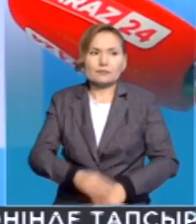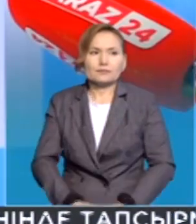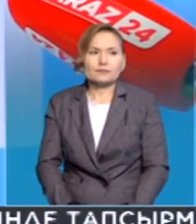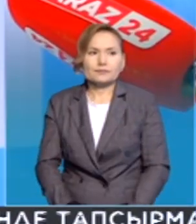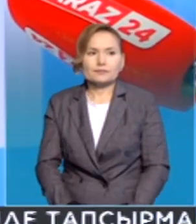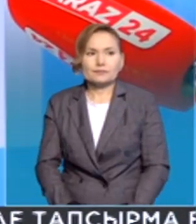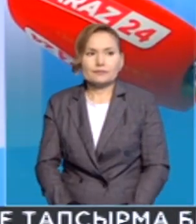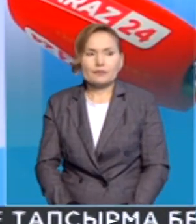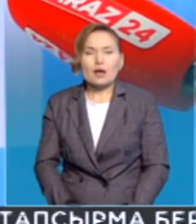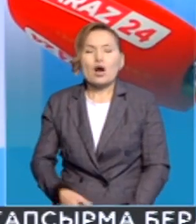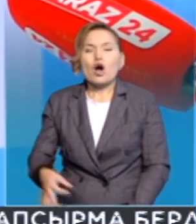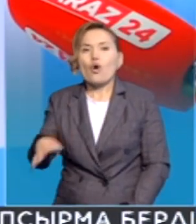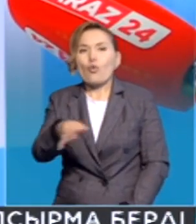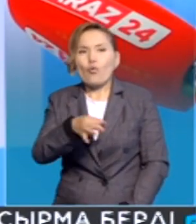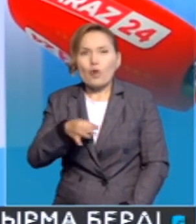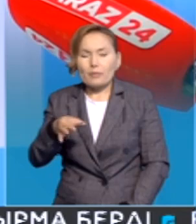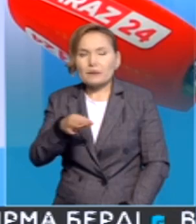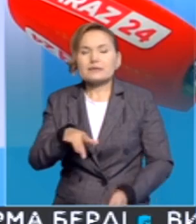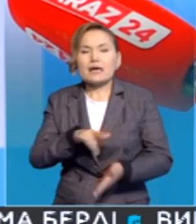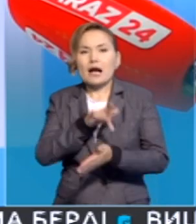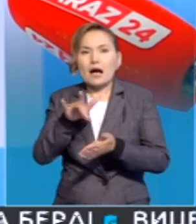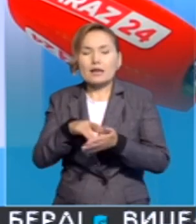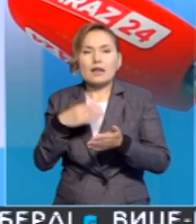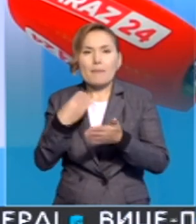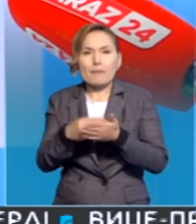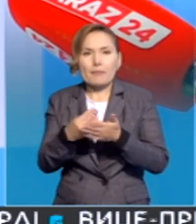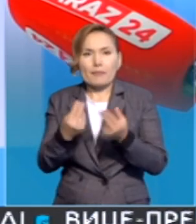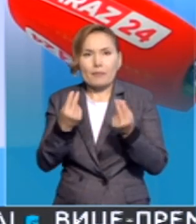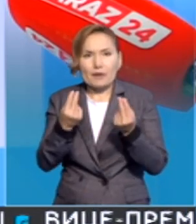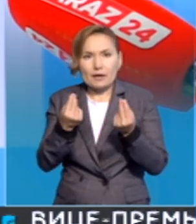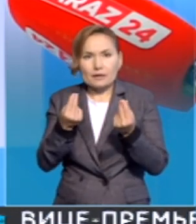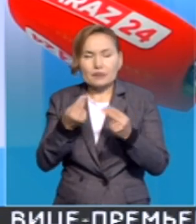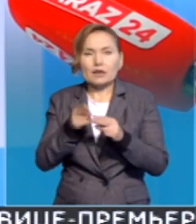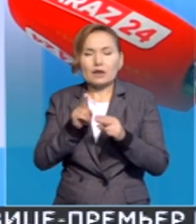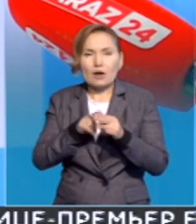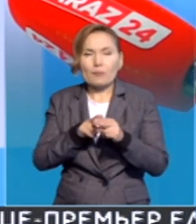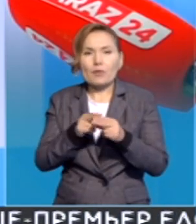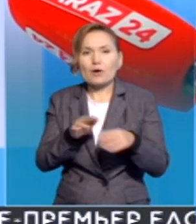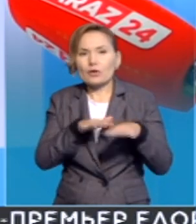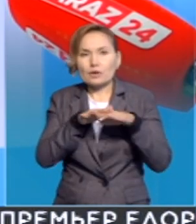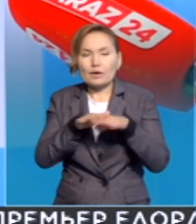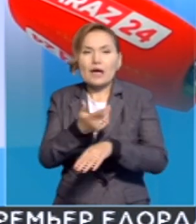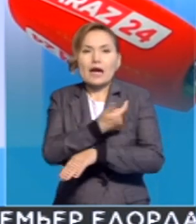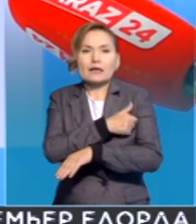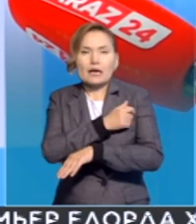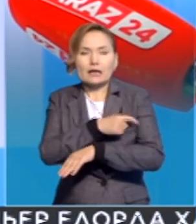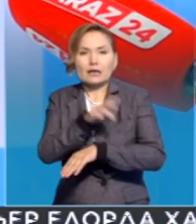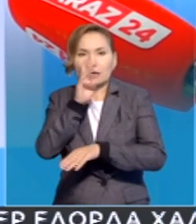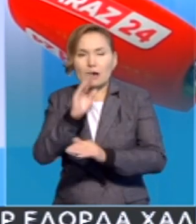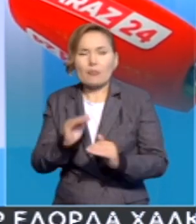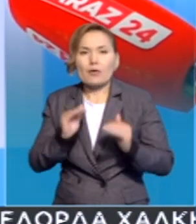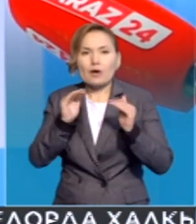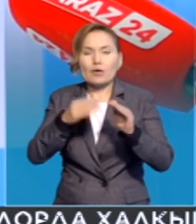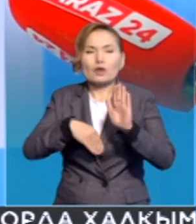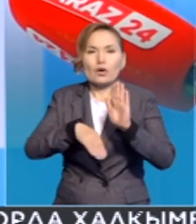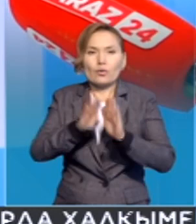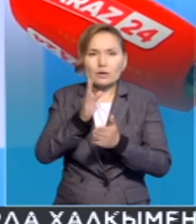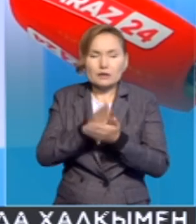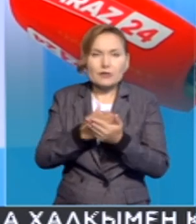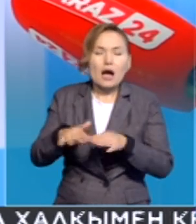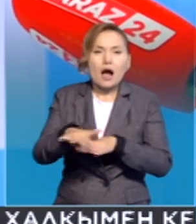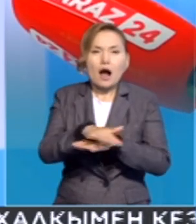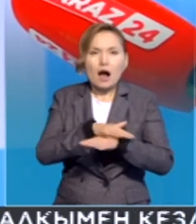Облыстық бюджеттен болсын, қалалық бюджеттен қаражаттар дәрігерлер үшін қаралу керек, өйткені халықтың